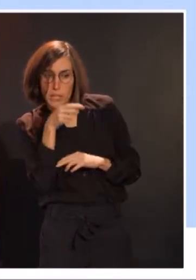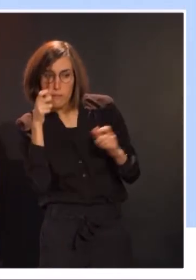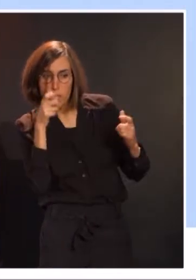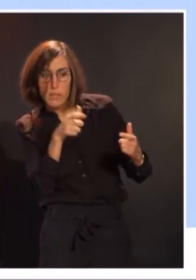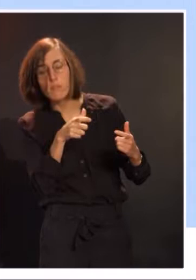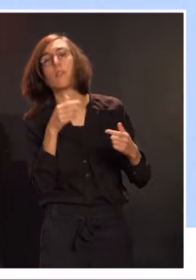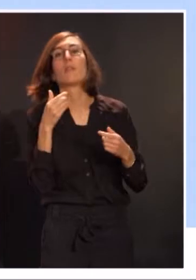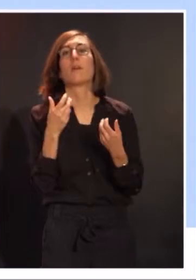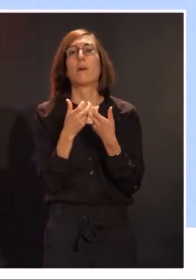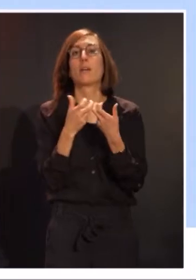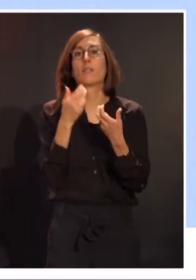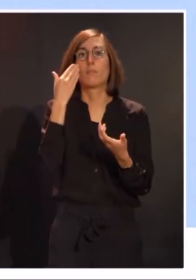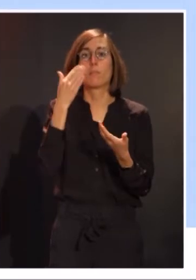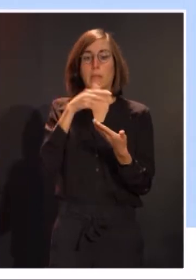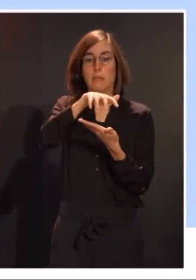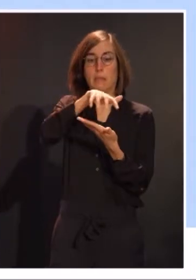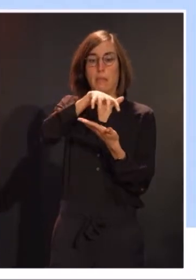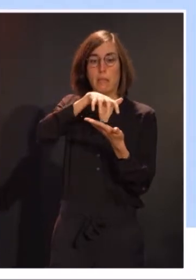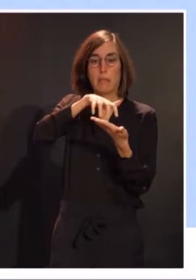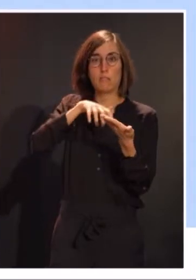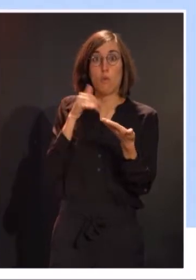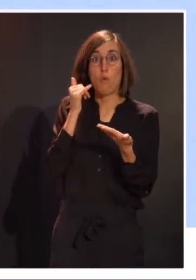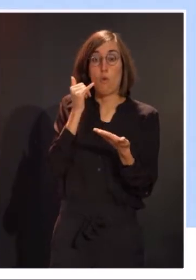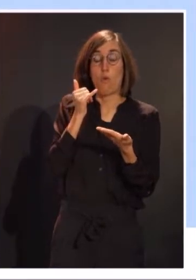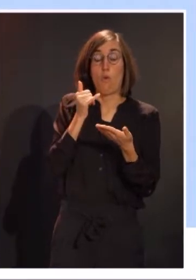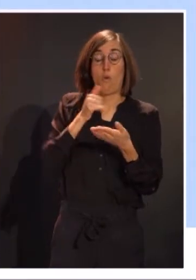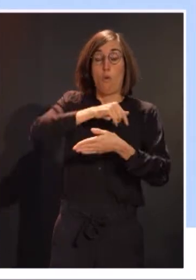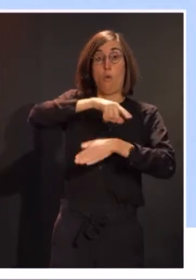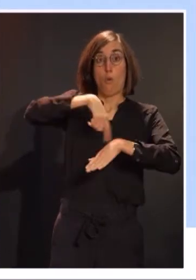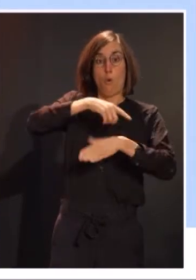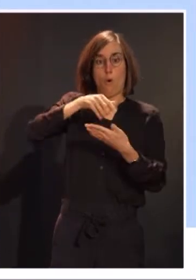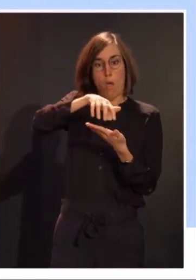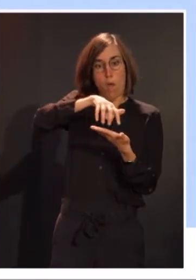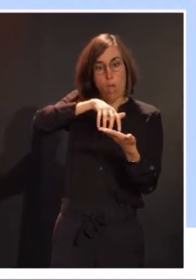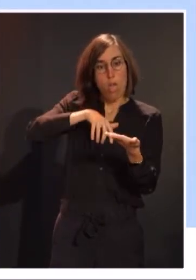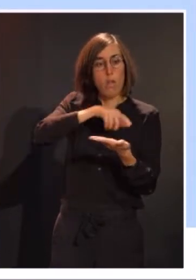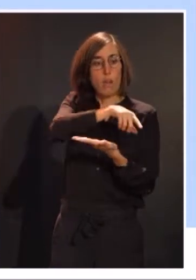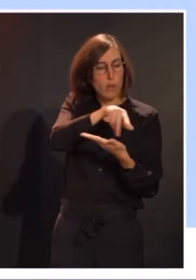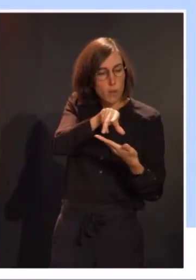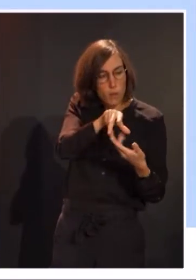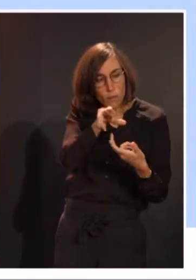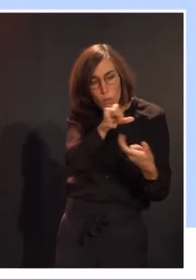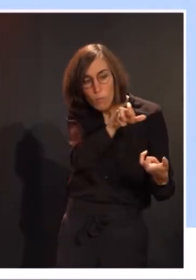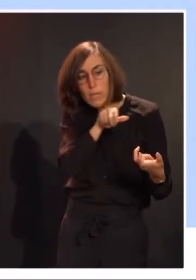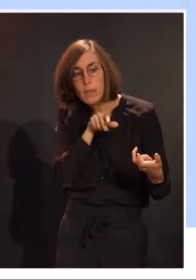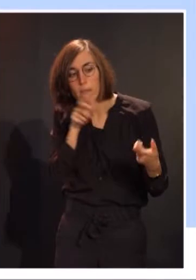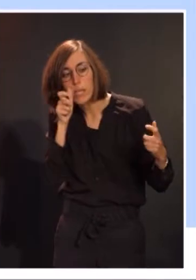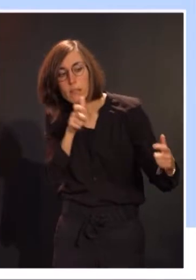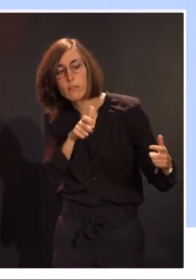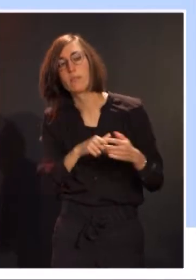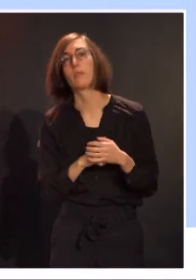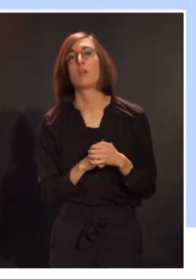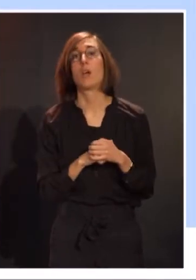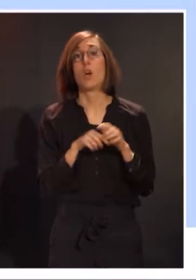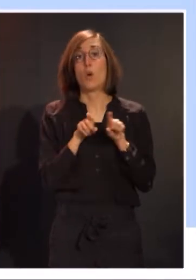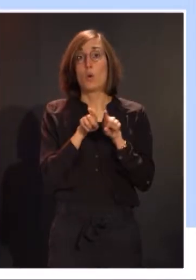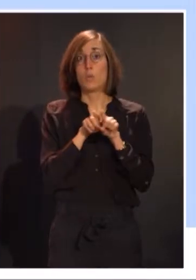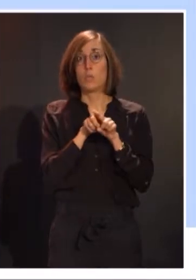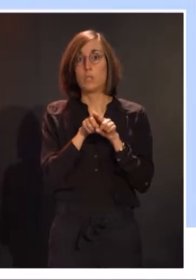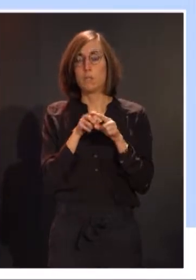peu longs. Et aussi pour qu'il puisse comprendre tout ce qui était les messages implicites, qui étaient difficiles pour